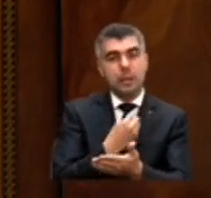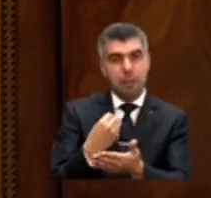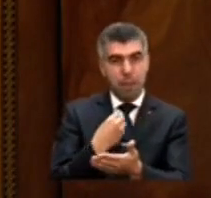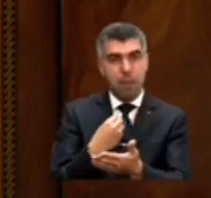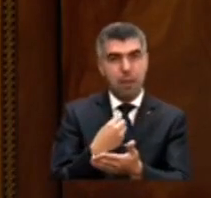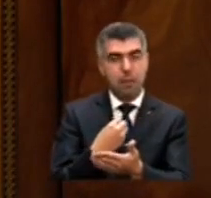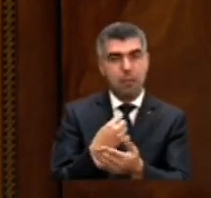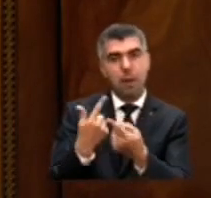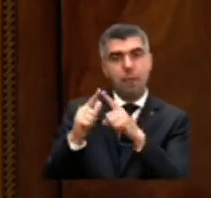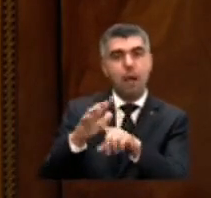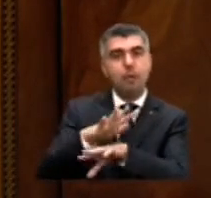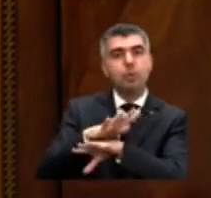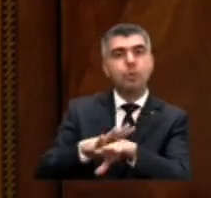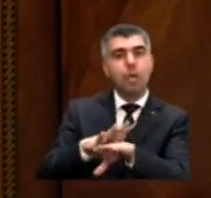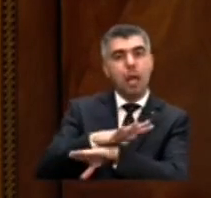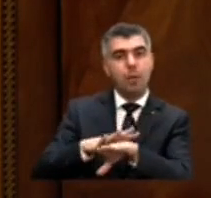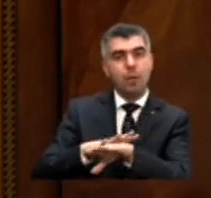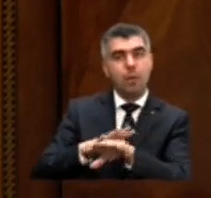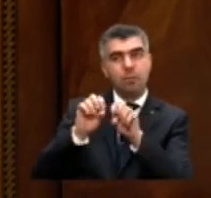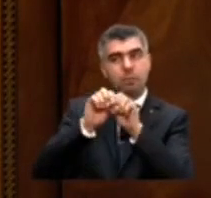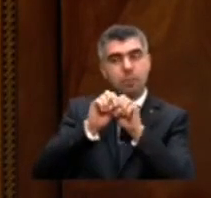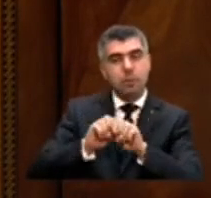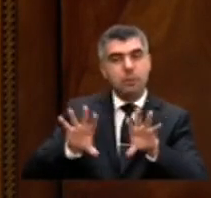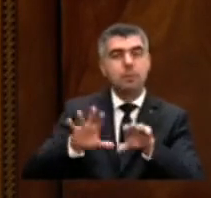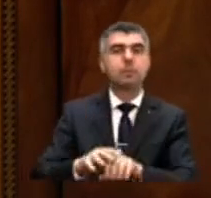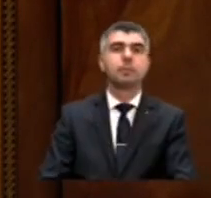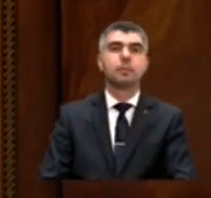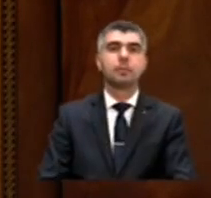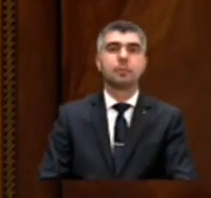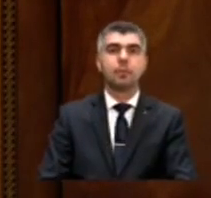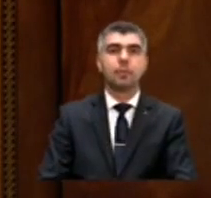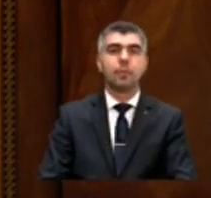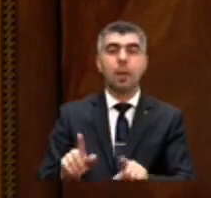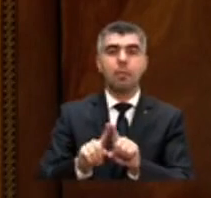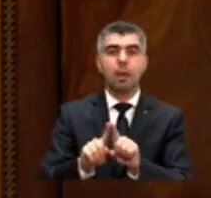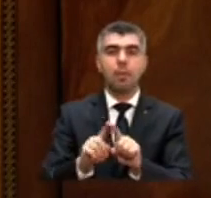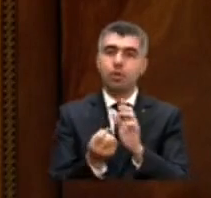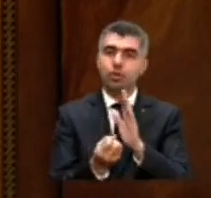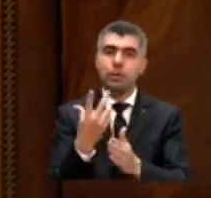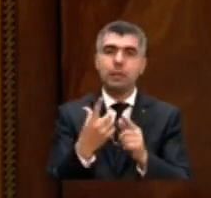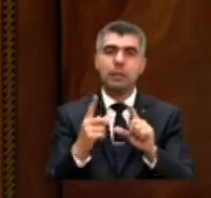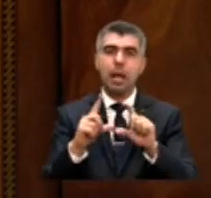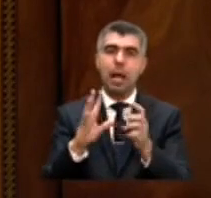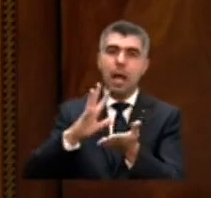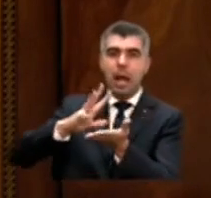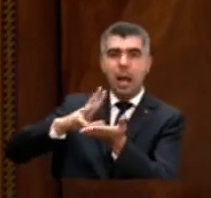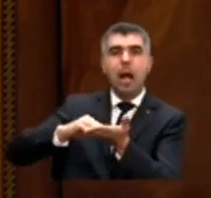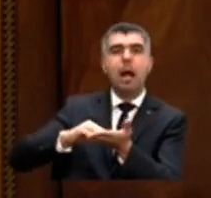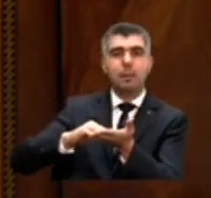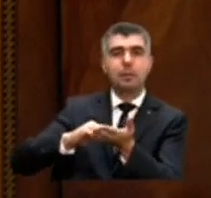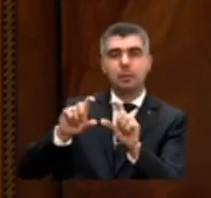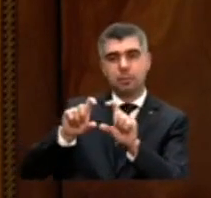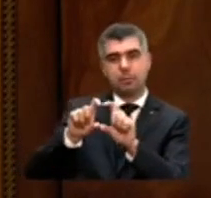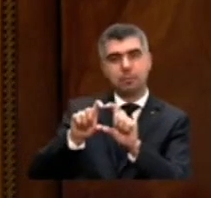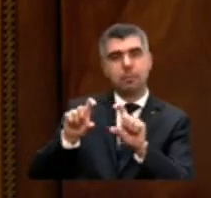مستشفيات جهوية. فضلاً عن ذلك، فإن إحداث بطاقة صحية ذكية للحد من